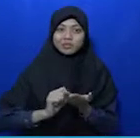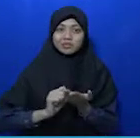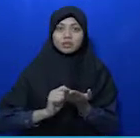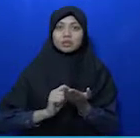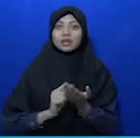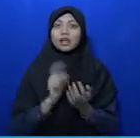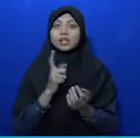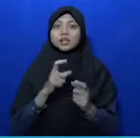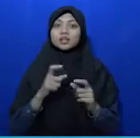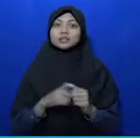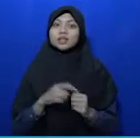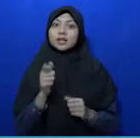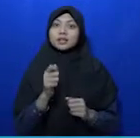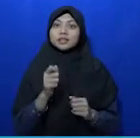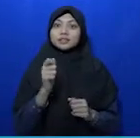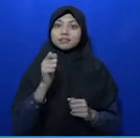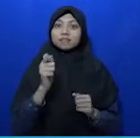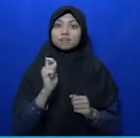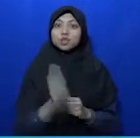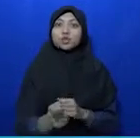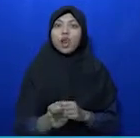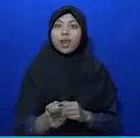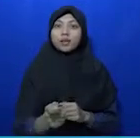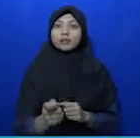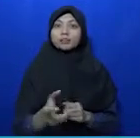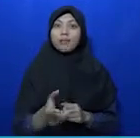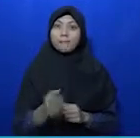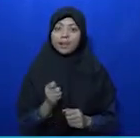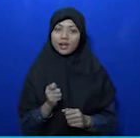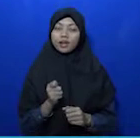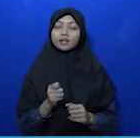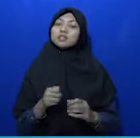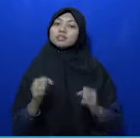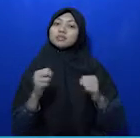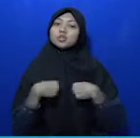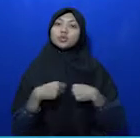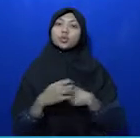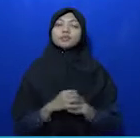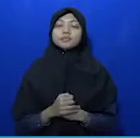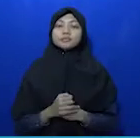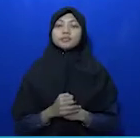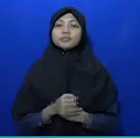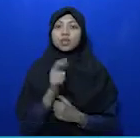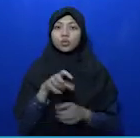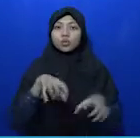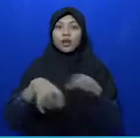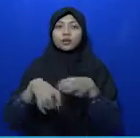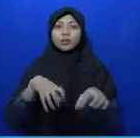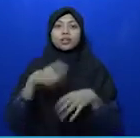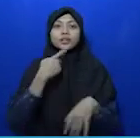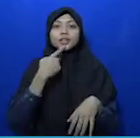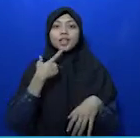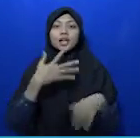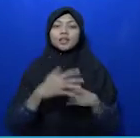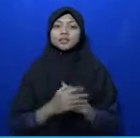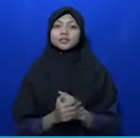and purchase agreement. Jadi situ ada exchange agreement itu yang mengatur tentang apa namanya